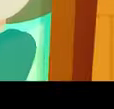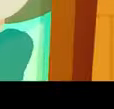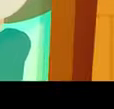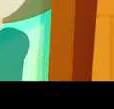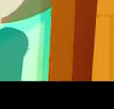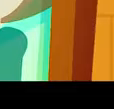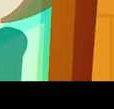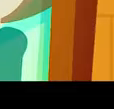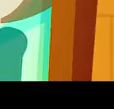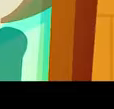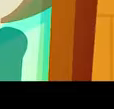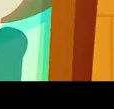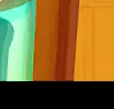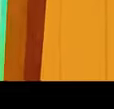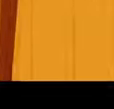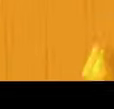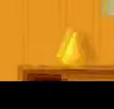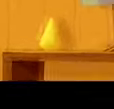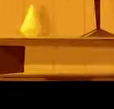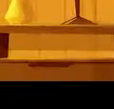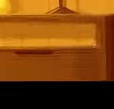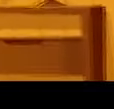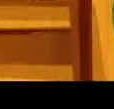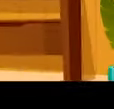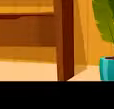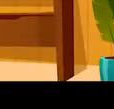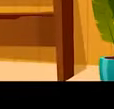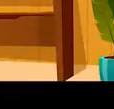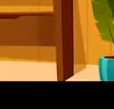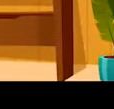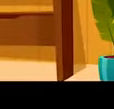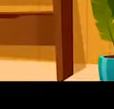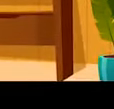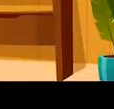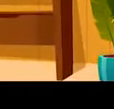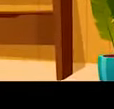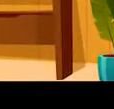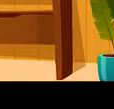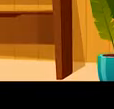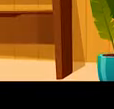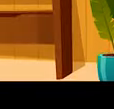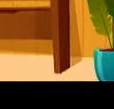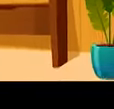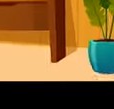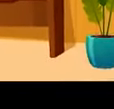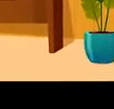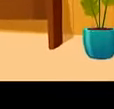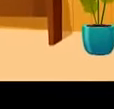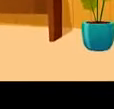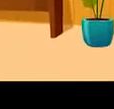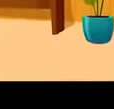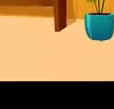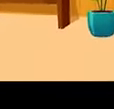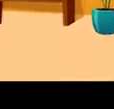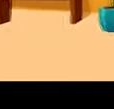толинд хараад өөрийнхөө нүүр царай, хувцлал зэргийг хянан засаж, тохируулан зохицуулах боломжтой. Мөн хүүхдийнхээ зан үйлдлийг